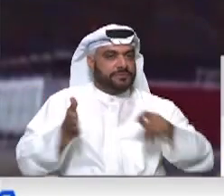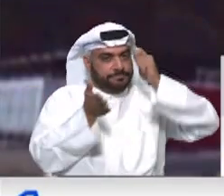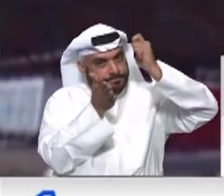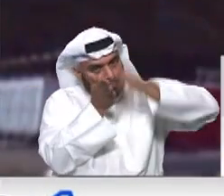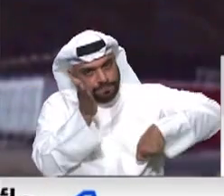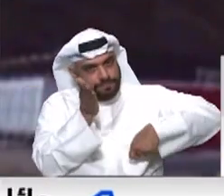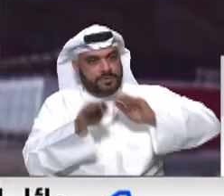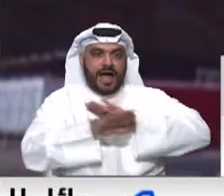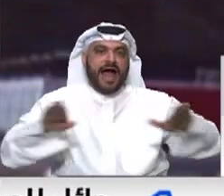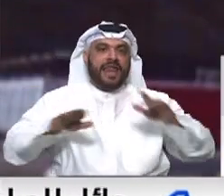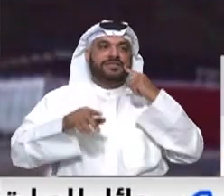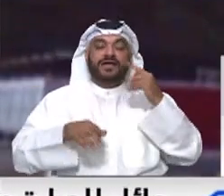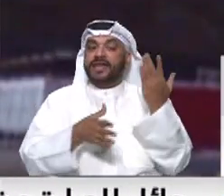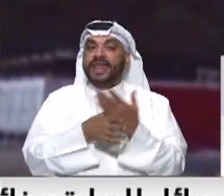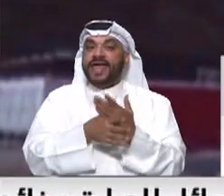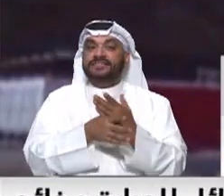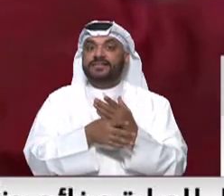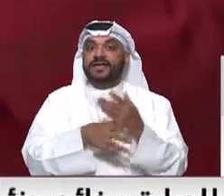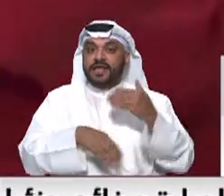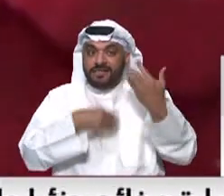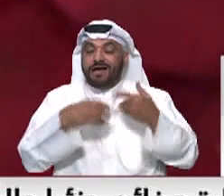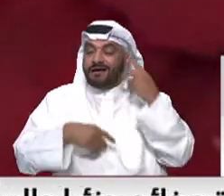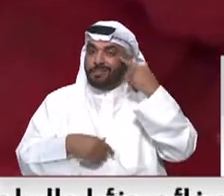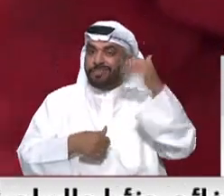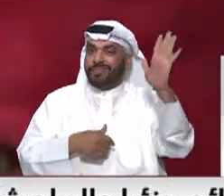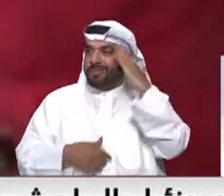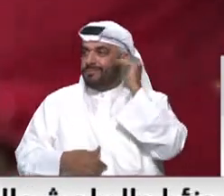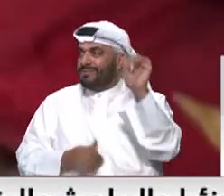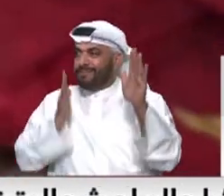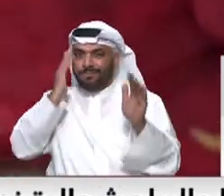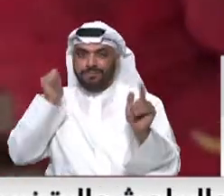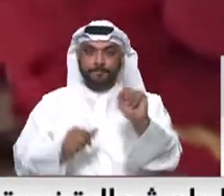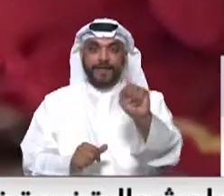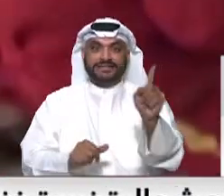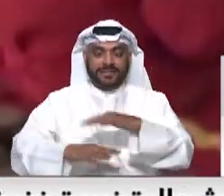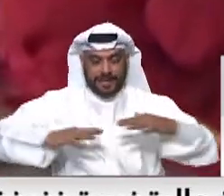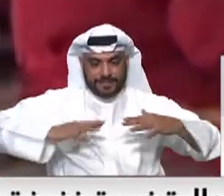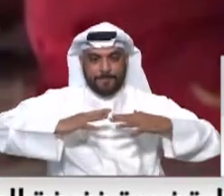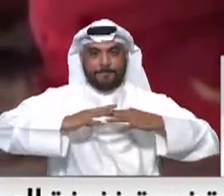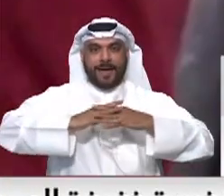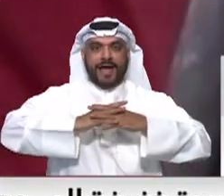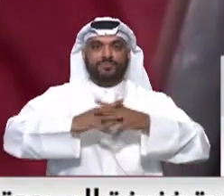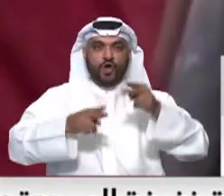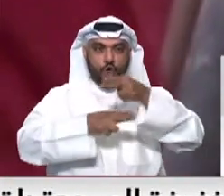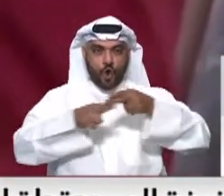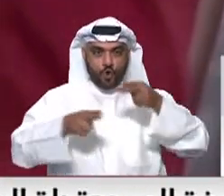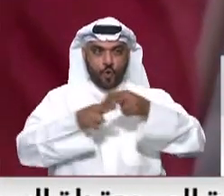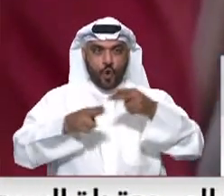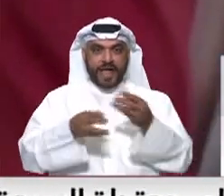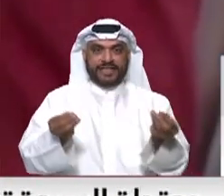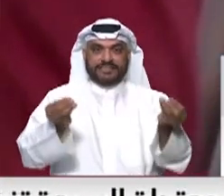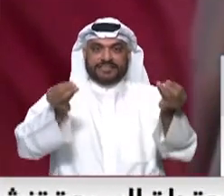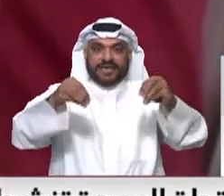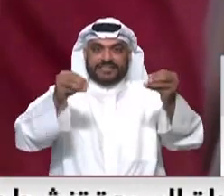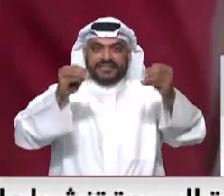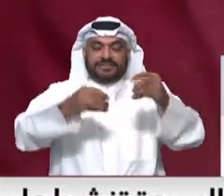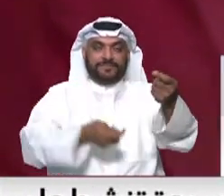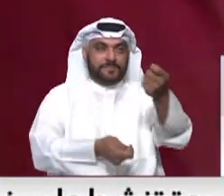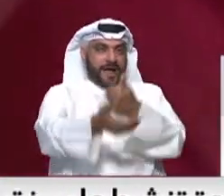مؤسسة البترول الكويتية مناف الهاجري أن دولة الكويت ستقوم بتمديد خفضها الطوعي